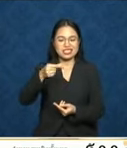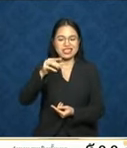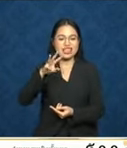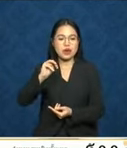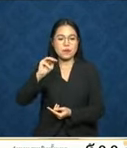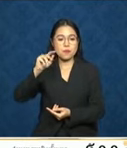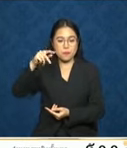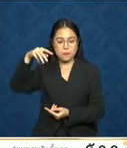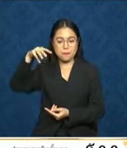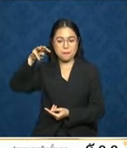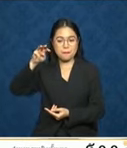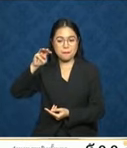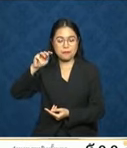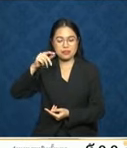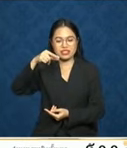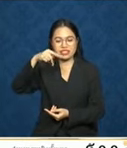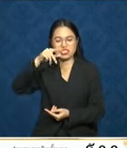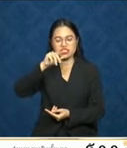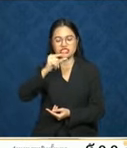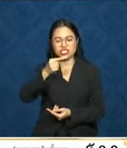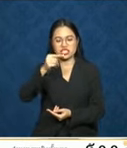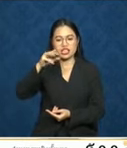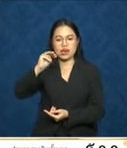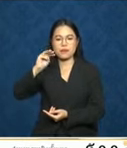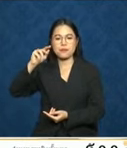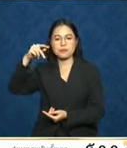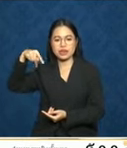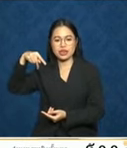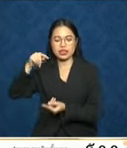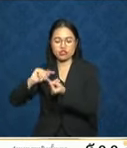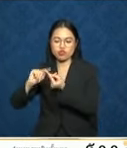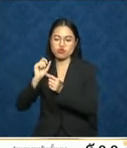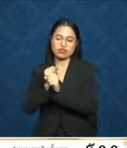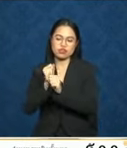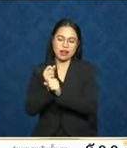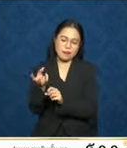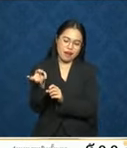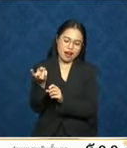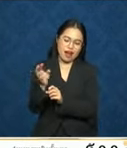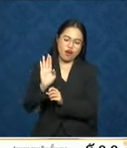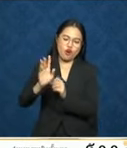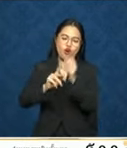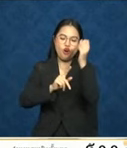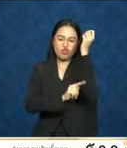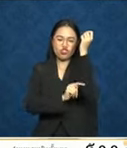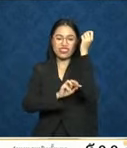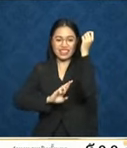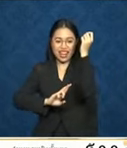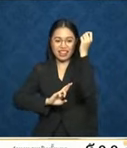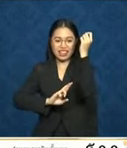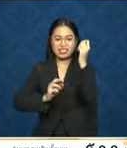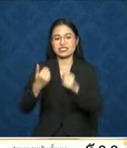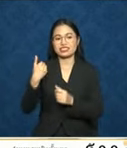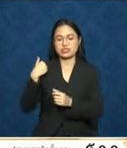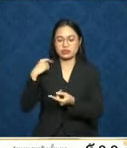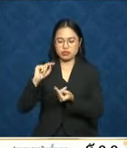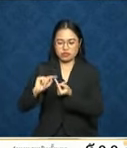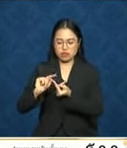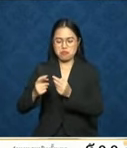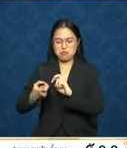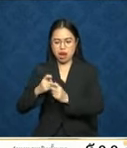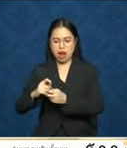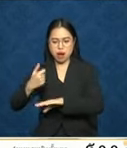าวเบายอดม่วงเป็นสินค้าเกษตรสำคัญของจังหวัดตรังอำเภอนายงซึ่งได้รับการร้องเรียนจากผู้นำท้องถิ่น